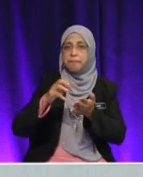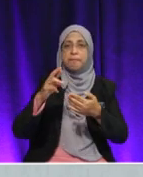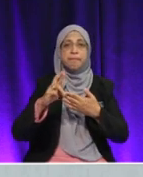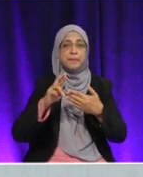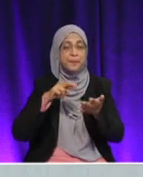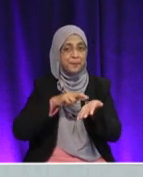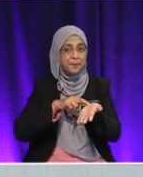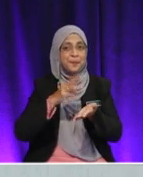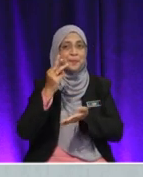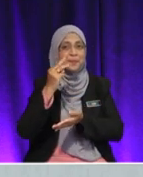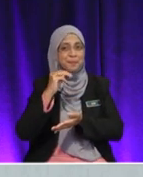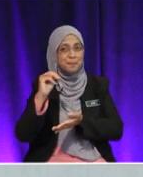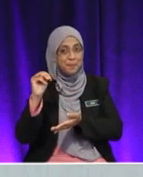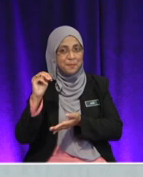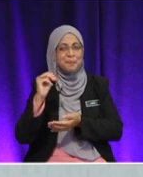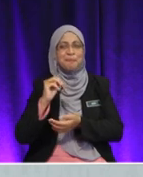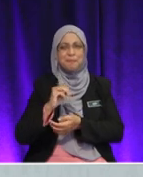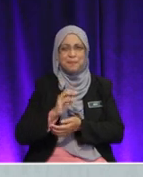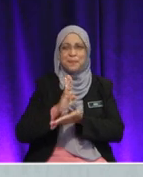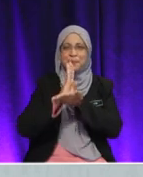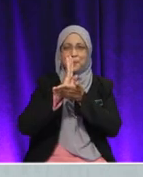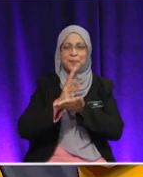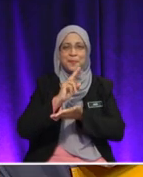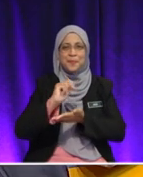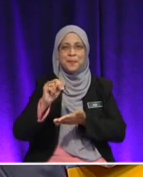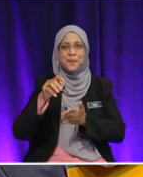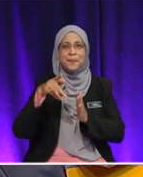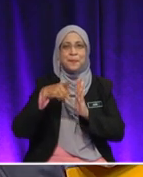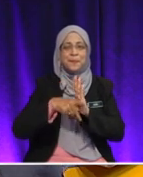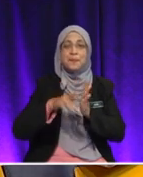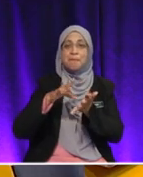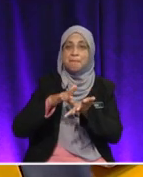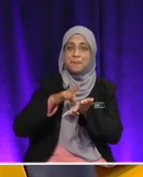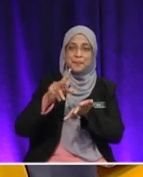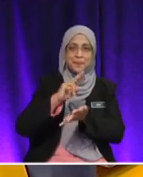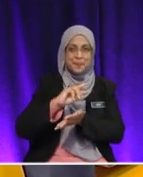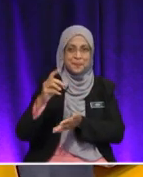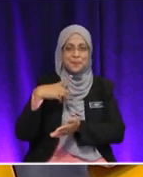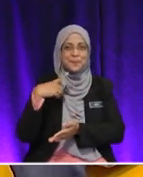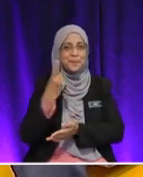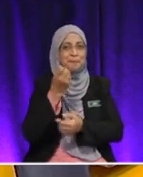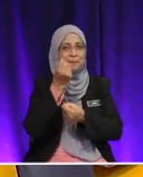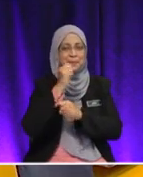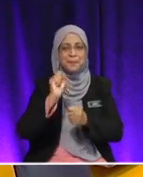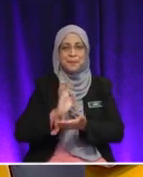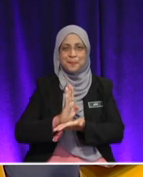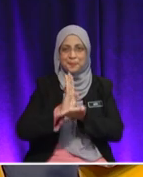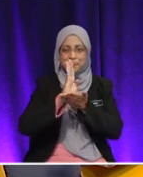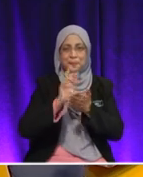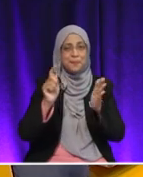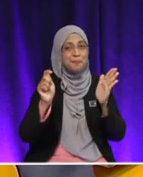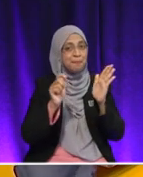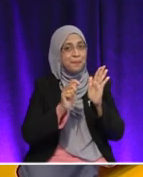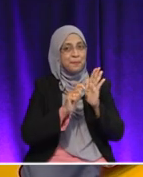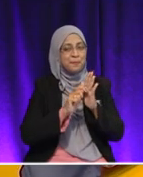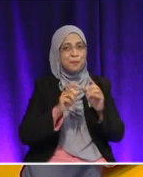di mereka tepat sekali bantuan perubahan dimana kita menyediakan bantuan seperti